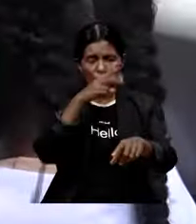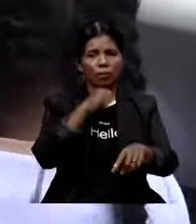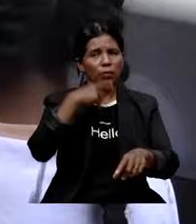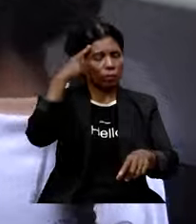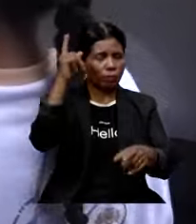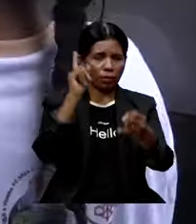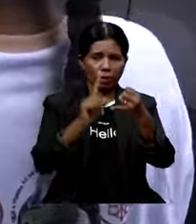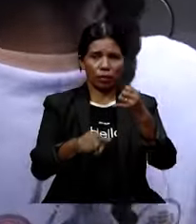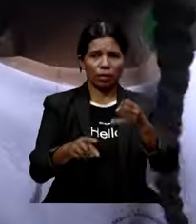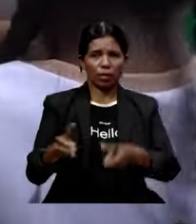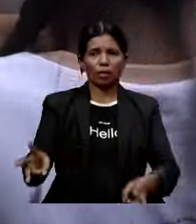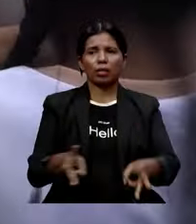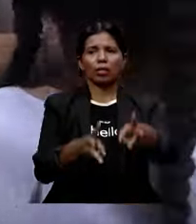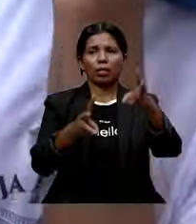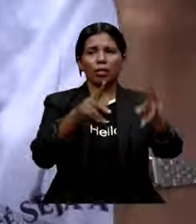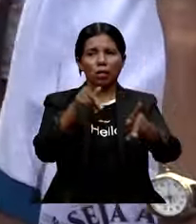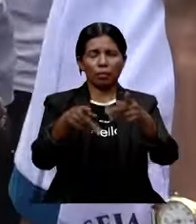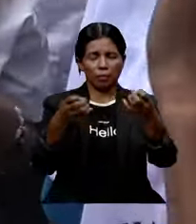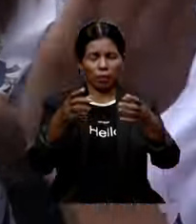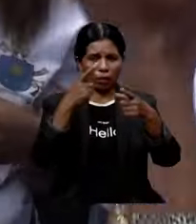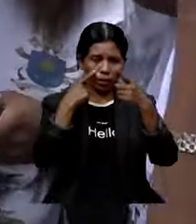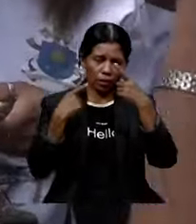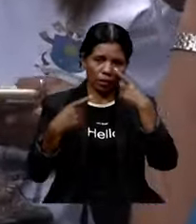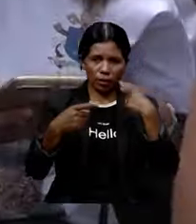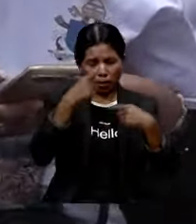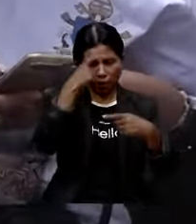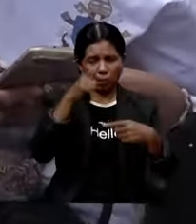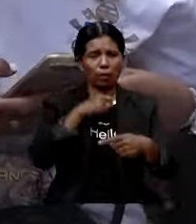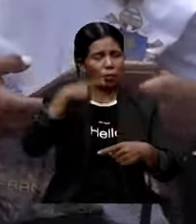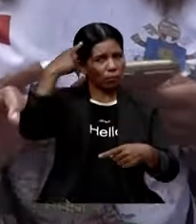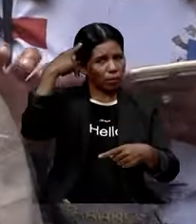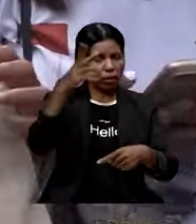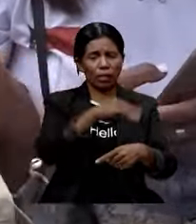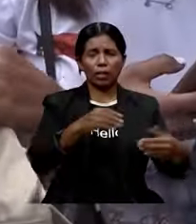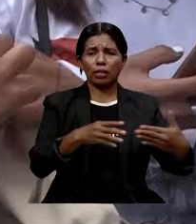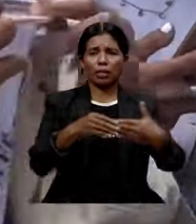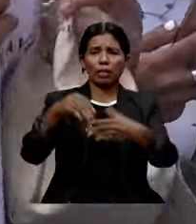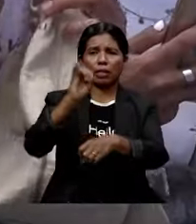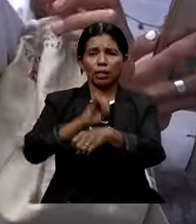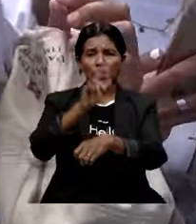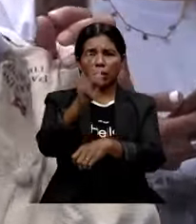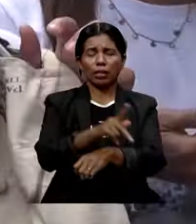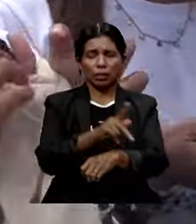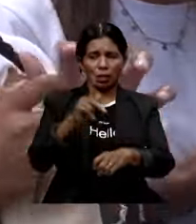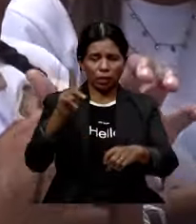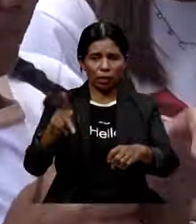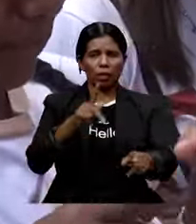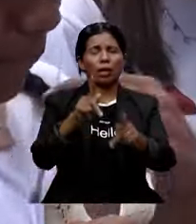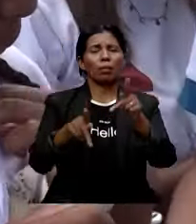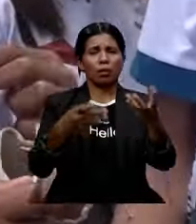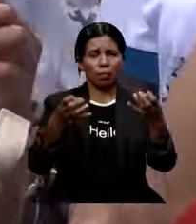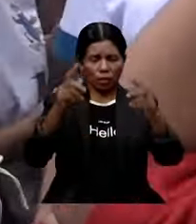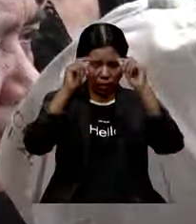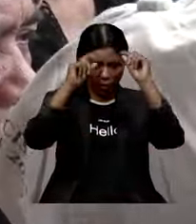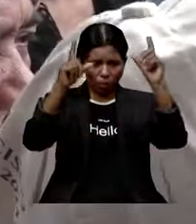badala ikus ia dalang ninin serane balon tanis tambah Papa hanesan lider Igreja Katolika Romana nebe popula saun Timor